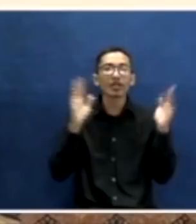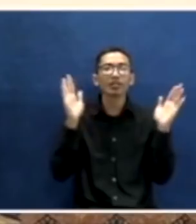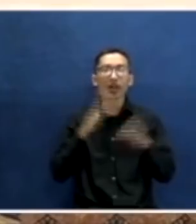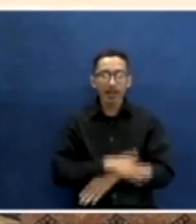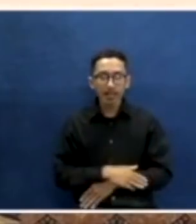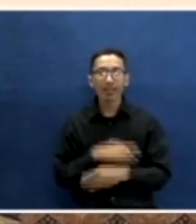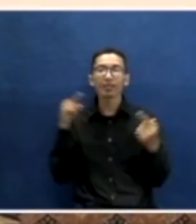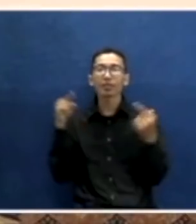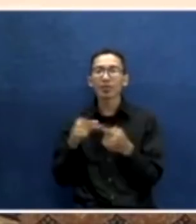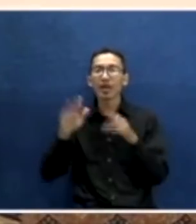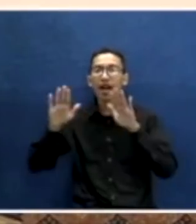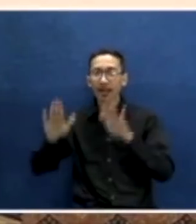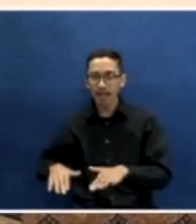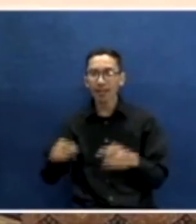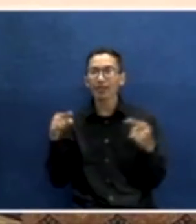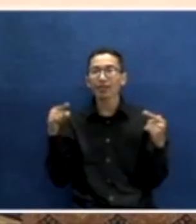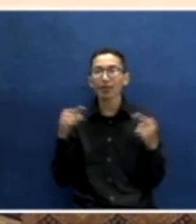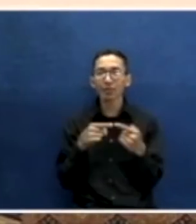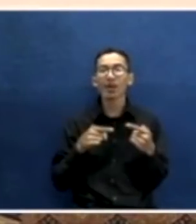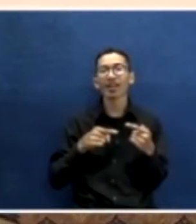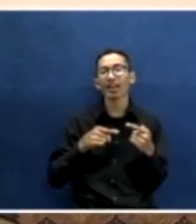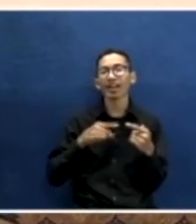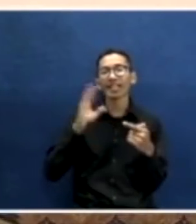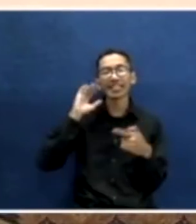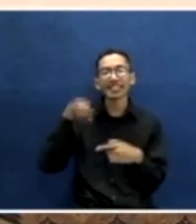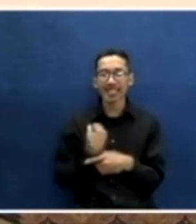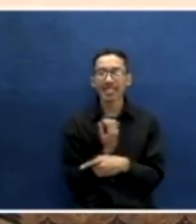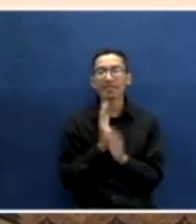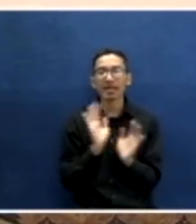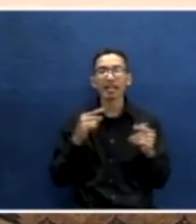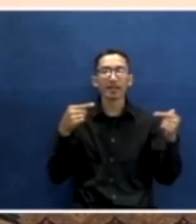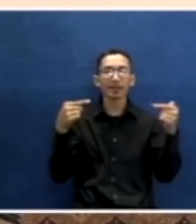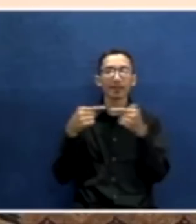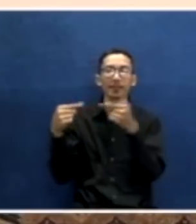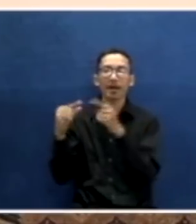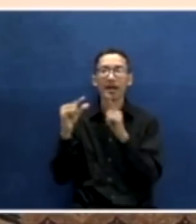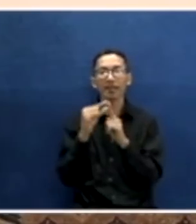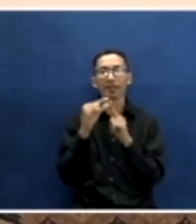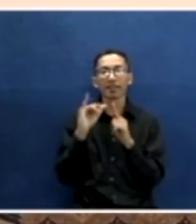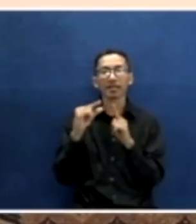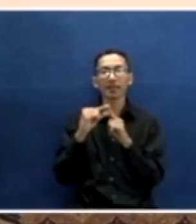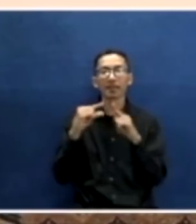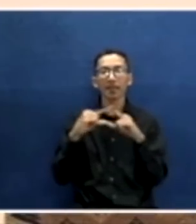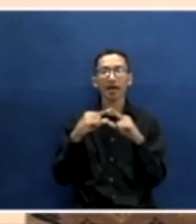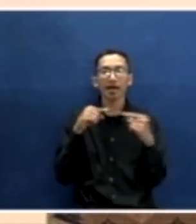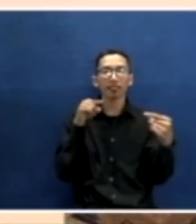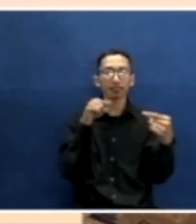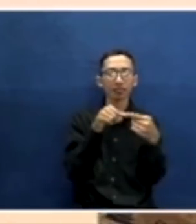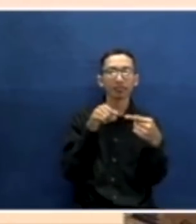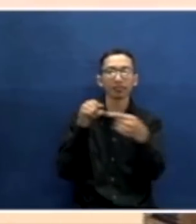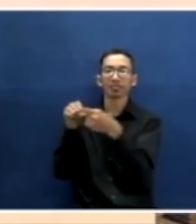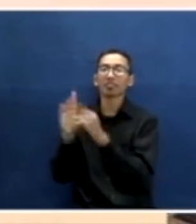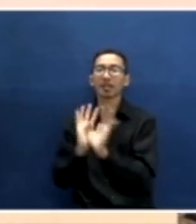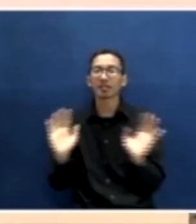kehidupan kita hadapi Pak kita bersama istri itu pipanya banyak tapi kalau lah kehidupan kita diilustrasikan kita memiliki